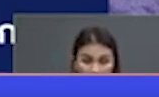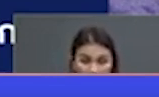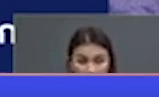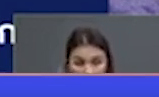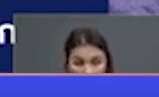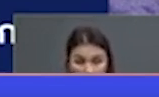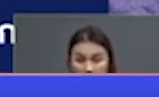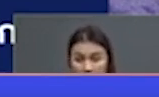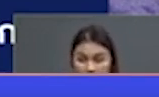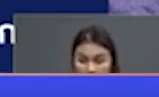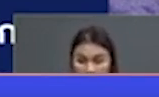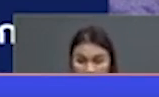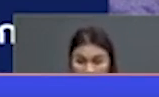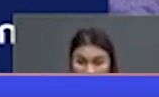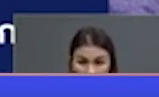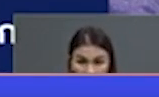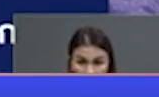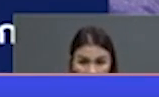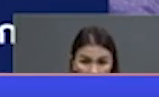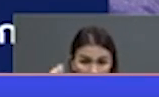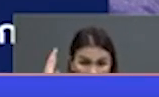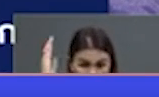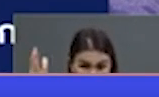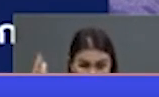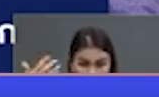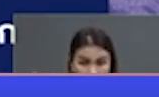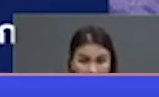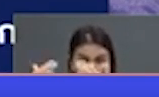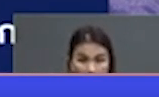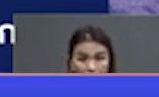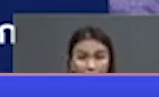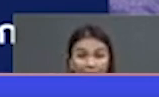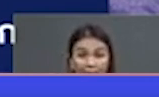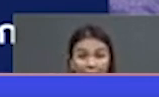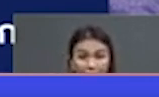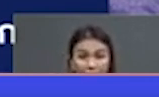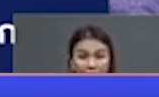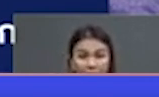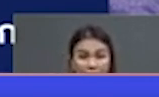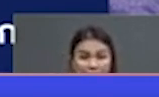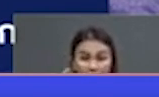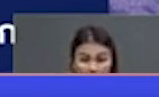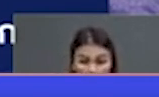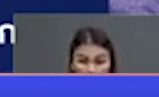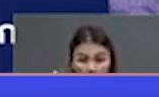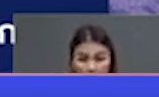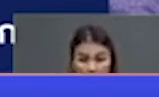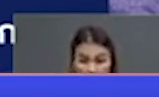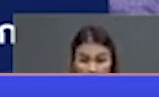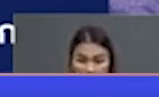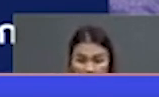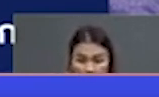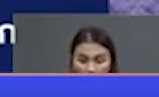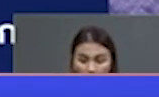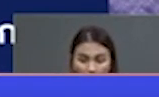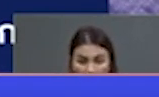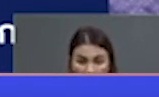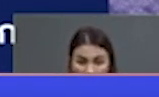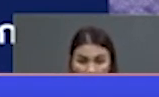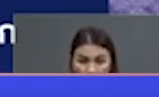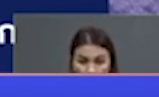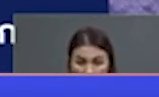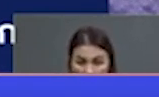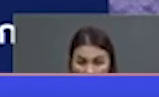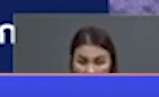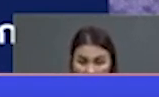30กันยายนในปี 69นะคะก็ลดหลั่นกันไปค่ะท่านนายกนะคะนายกแผ่ทองธาชินวัตรเองท่าน